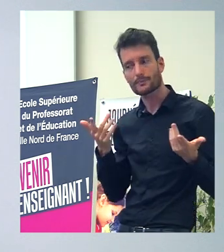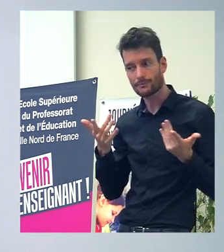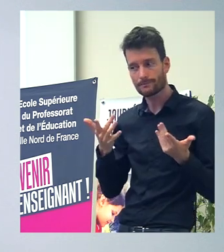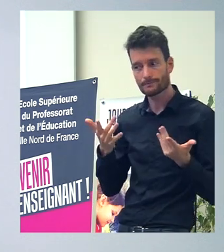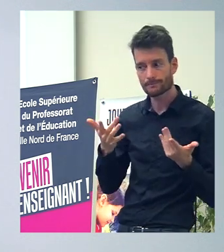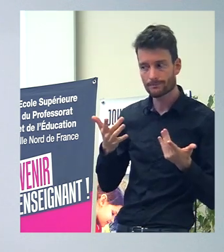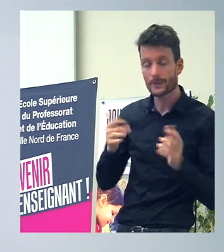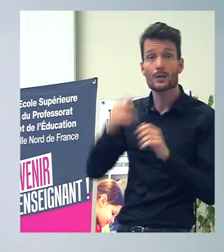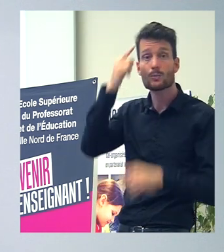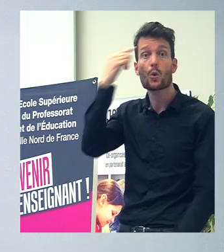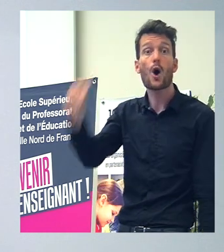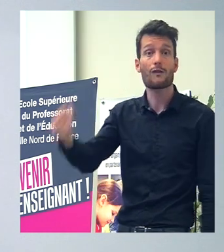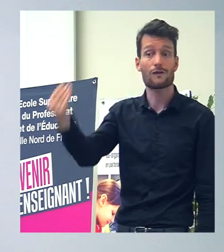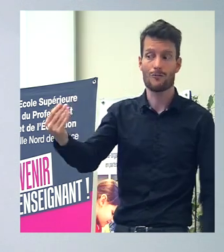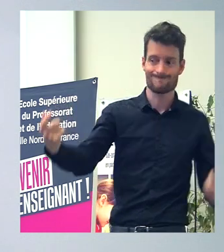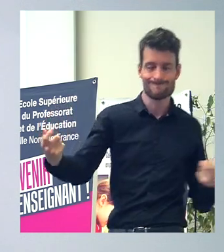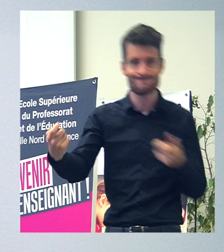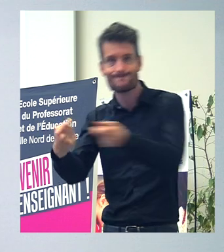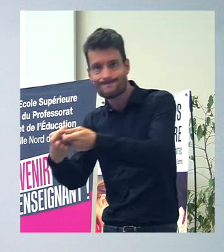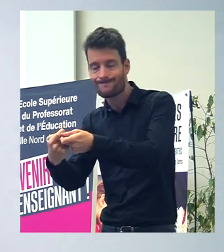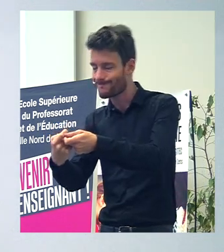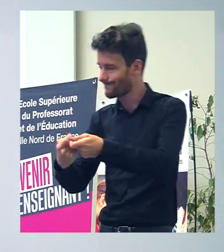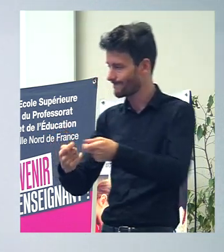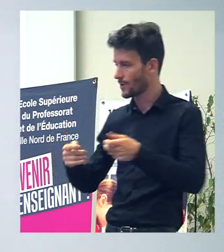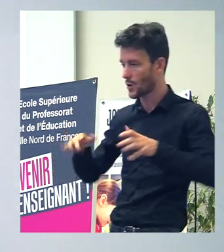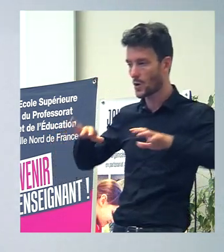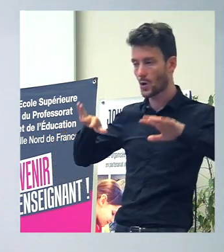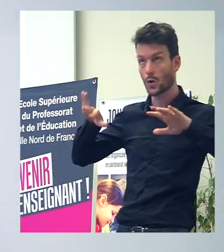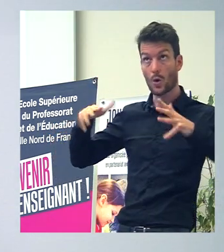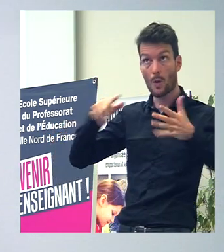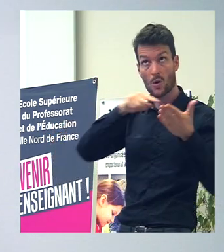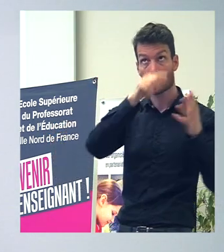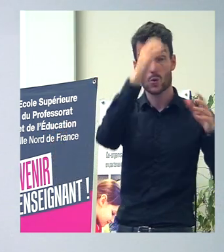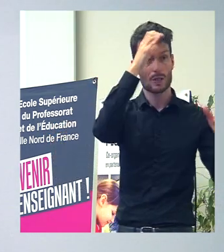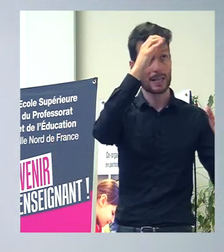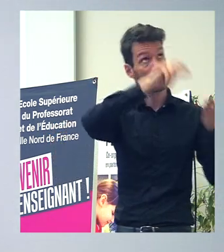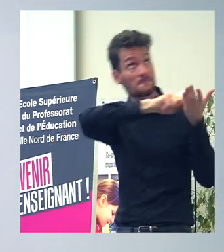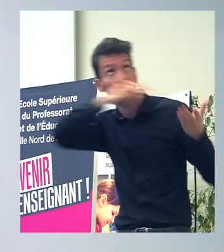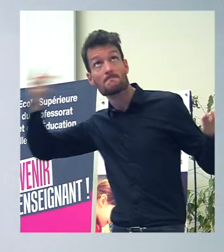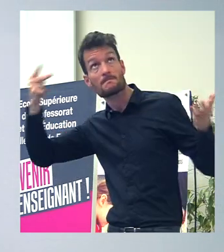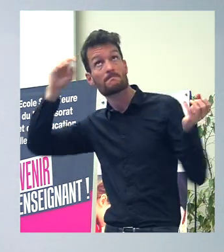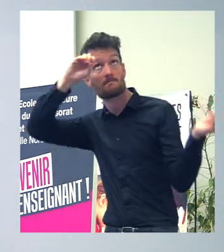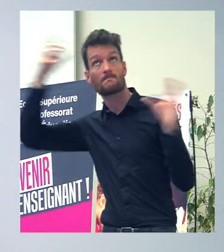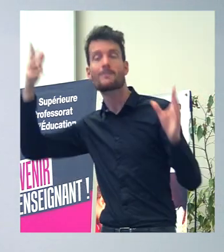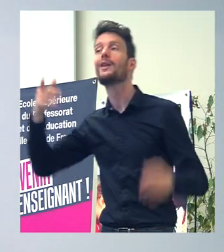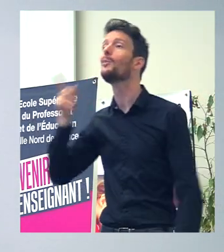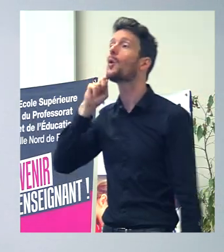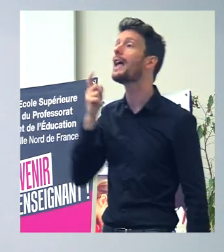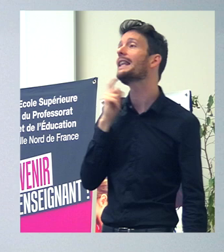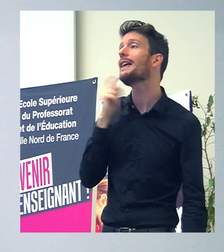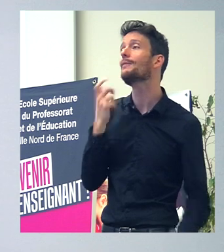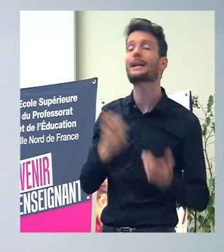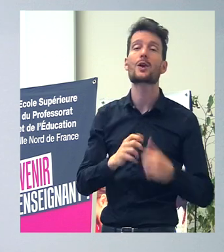la destination des élèves comment pouvoir penser ces concepts, puisque nous savons que les élèves, notamment